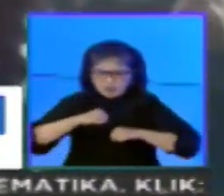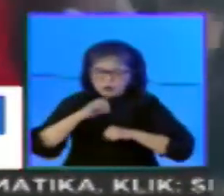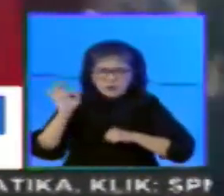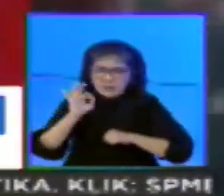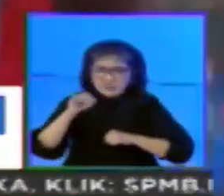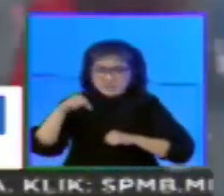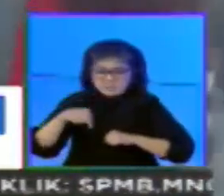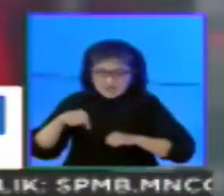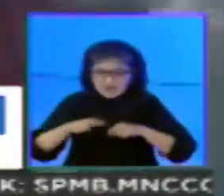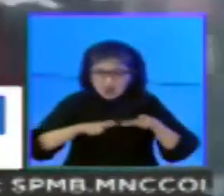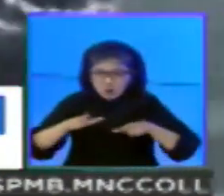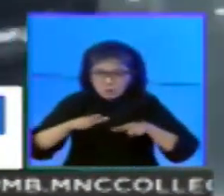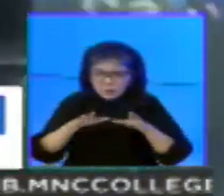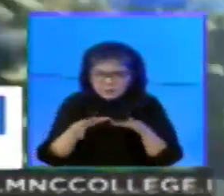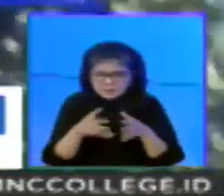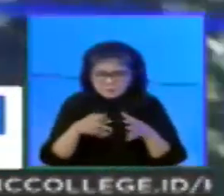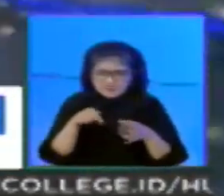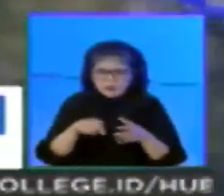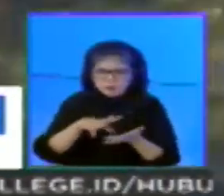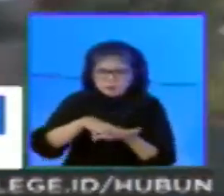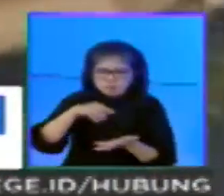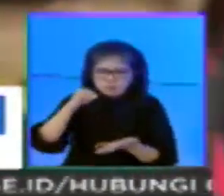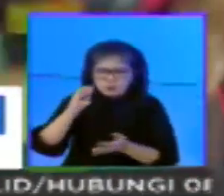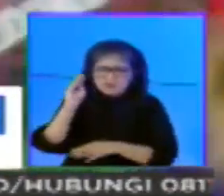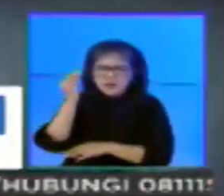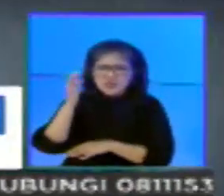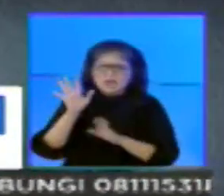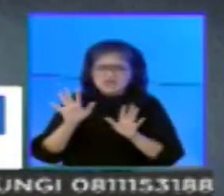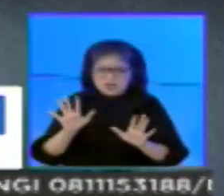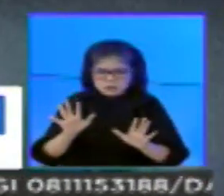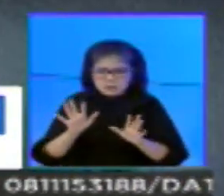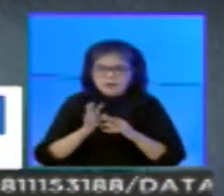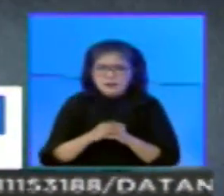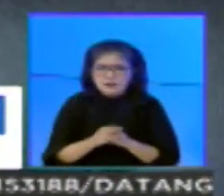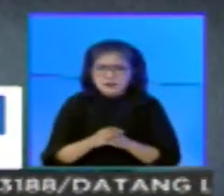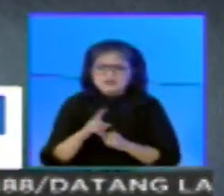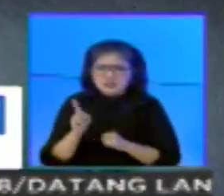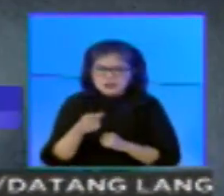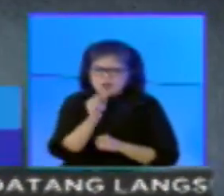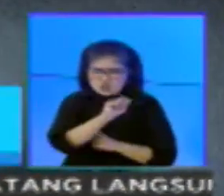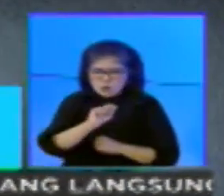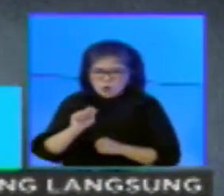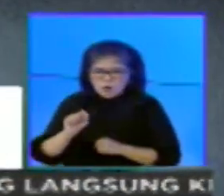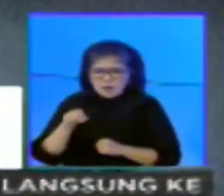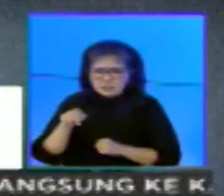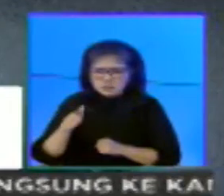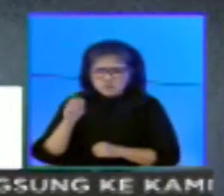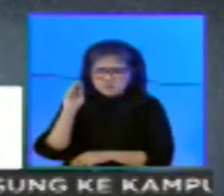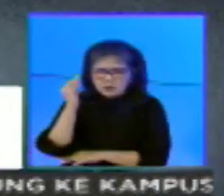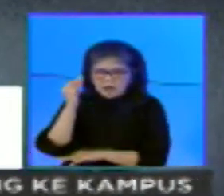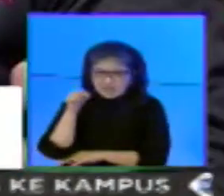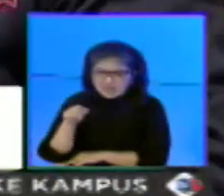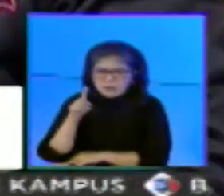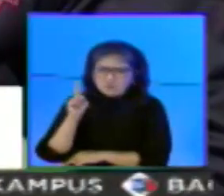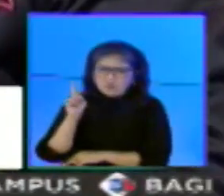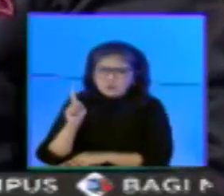dari sisi tim masih sangat terpusat di Jakarta. Makanya gak heran juga ada salah satu sekolah di Jakarta yang menjadikan e-sport sebagai salah satu